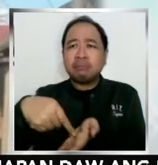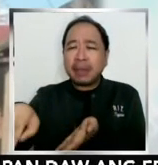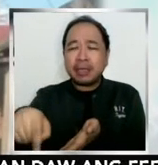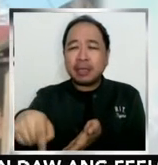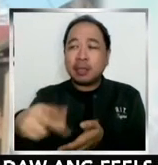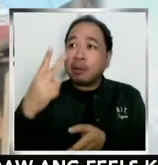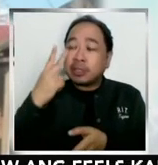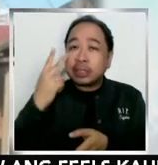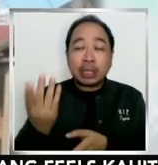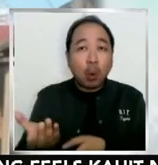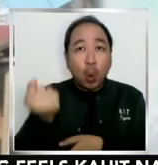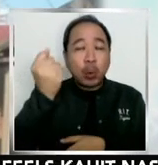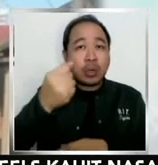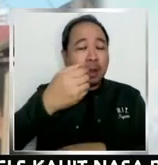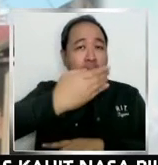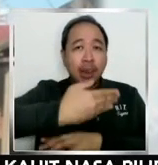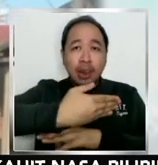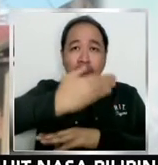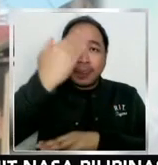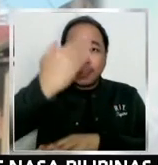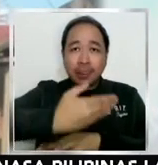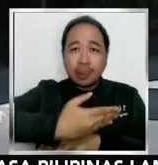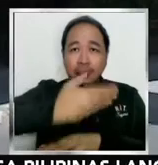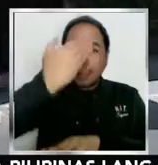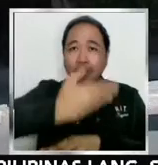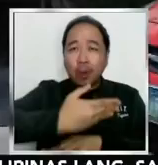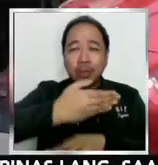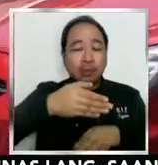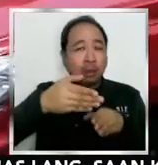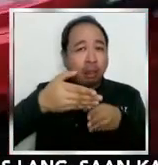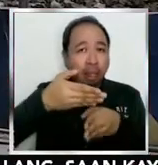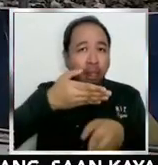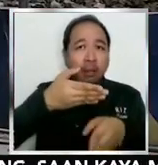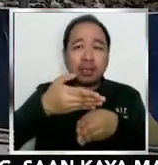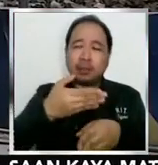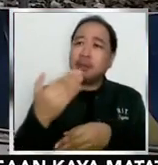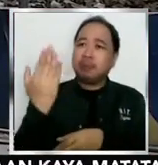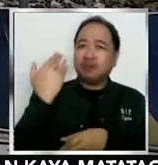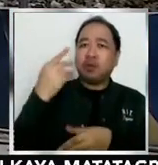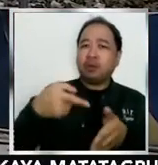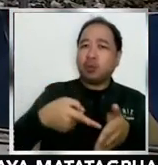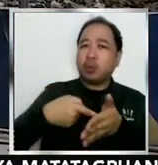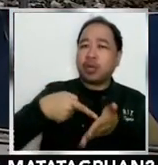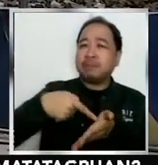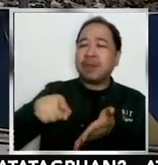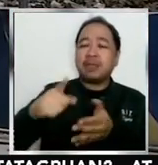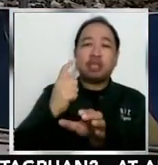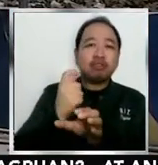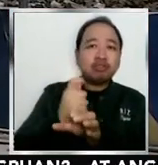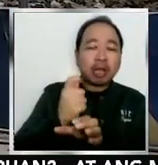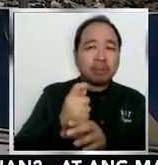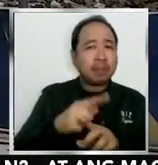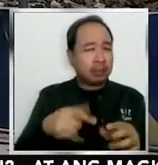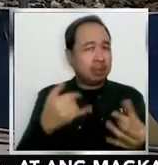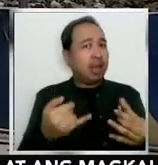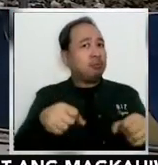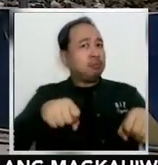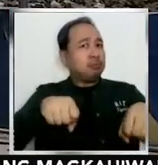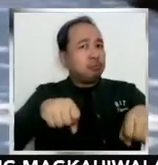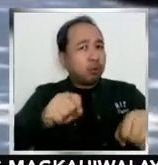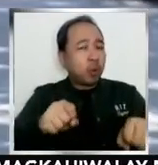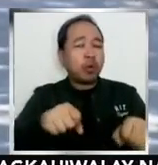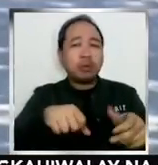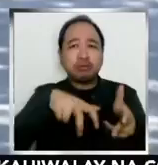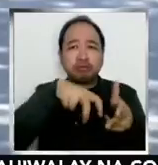sarili. Kasi dati ang sinisingil lang nila, mga closed van, mga truck, ganun. Ngayon pati motor sinisingil na, tricycle, jeep,